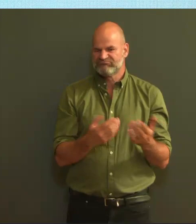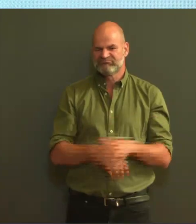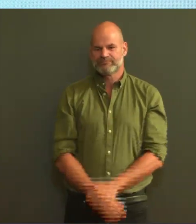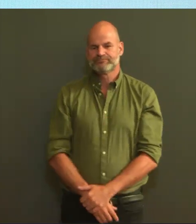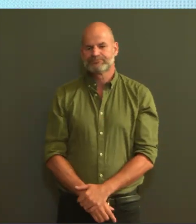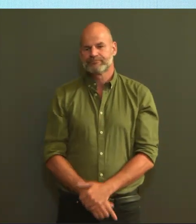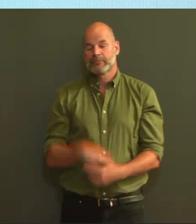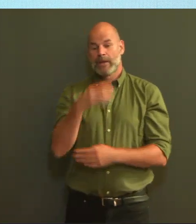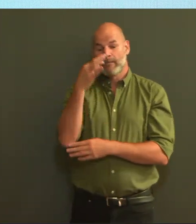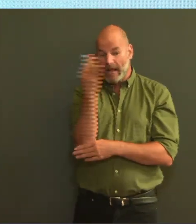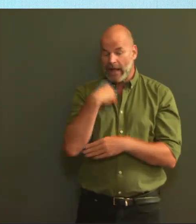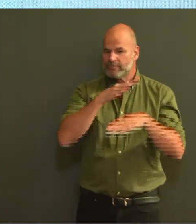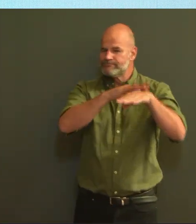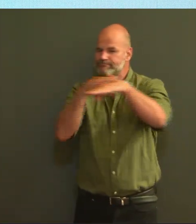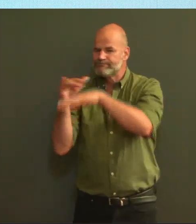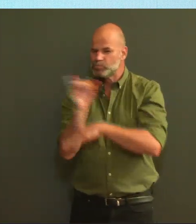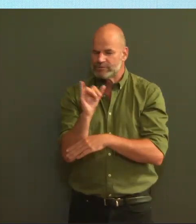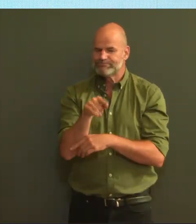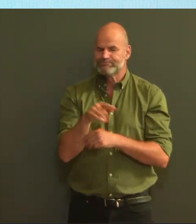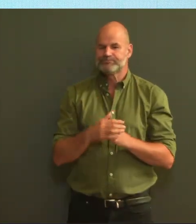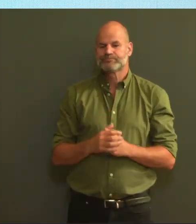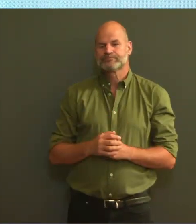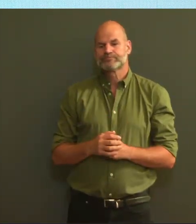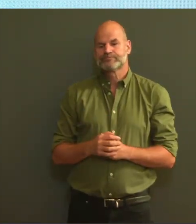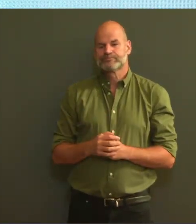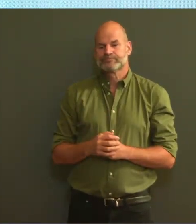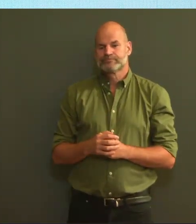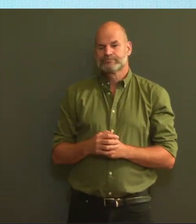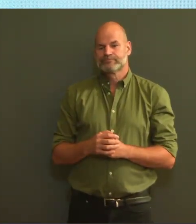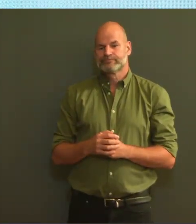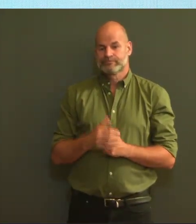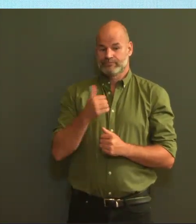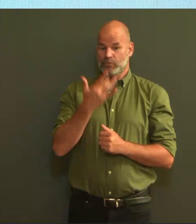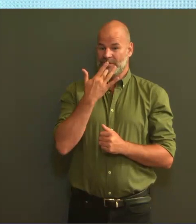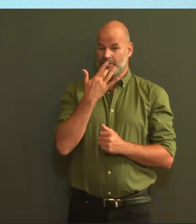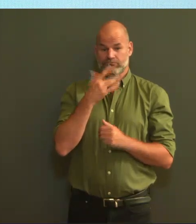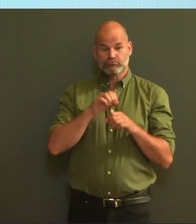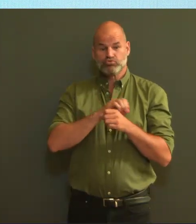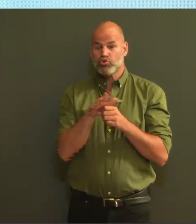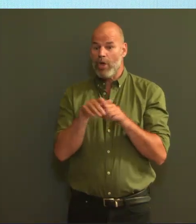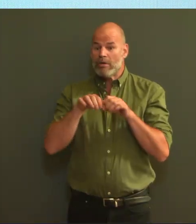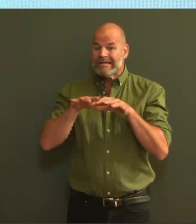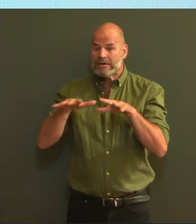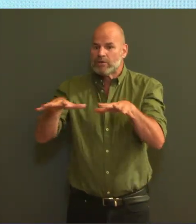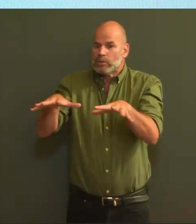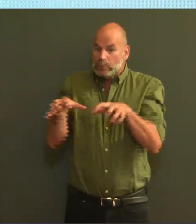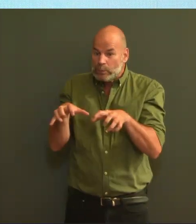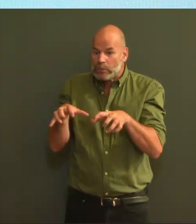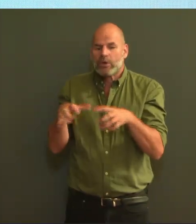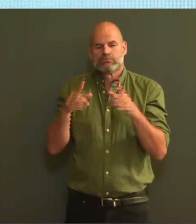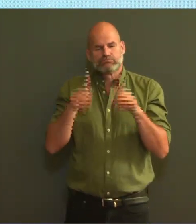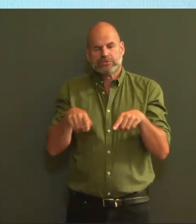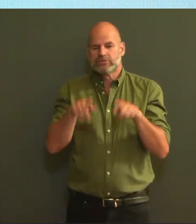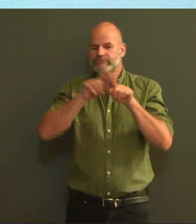de aanpak van COVID een integrale aanpak vraagt. Er zijn heel wat maatregelen